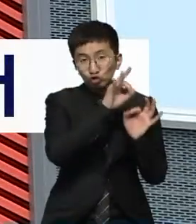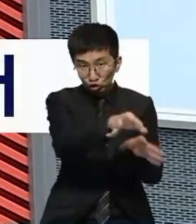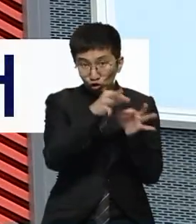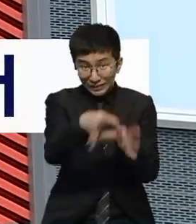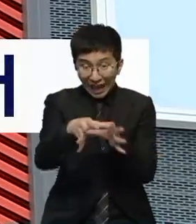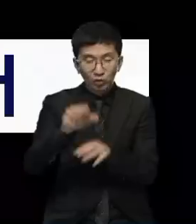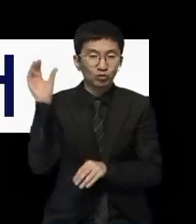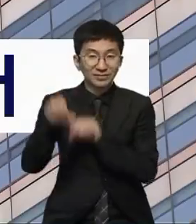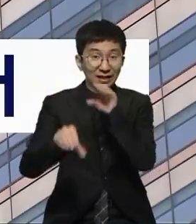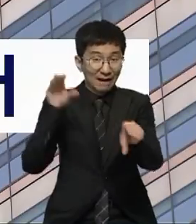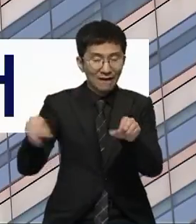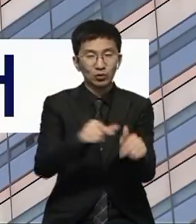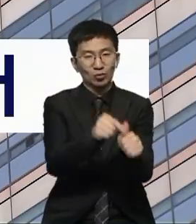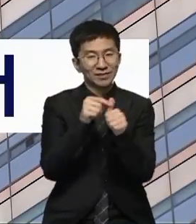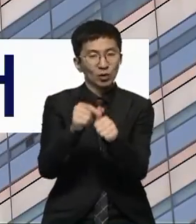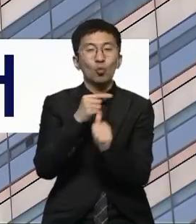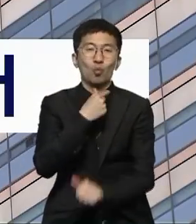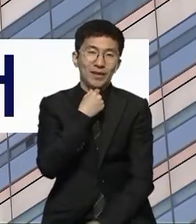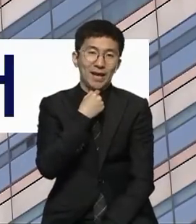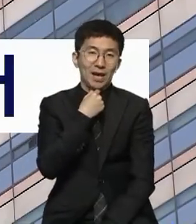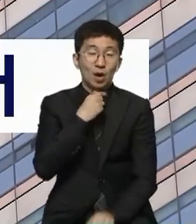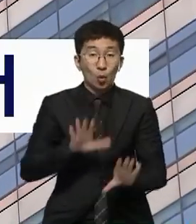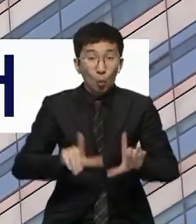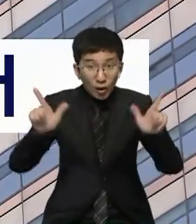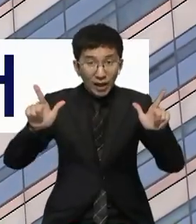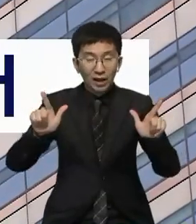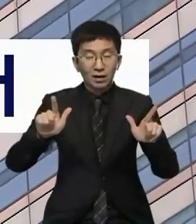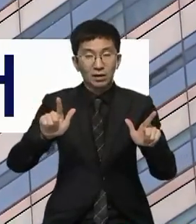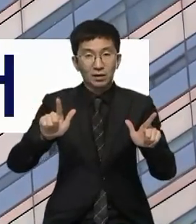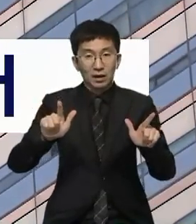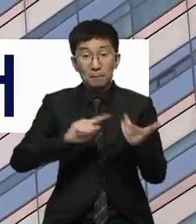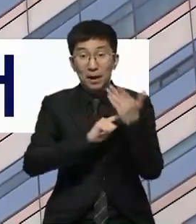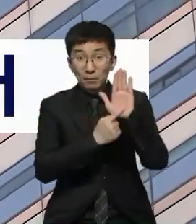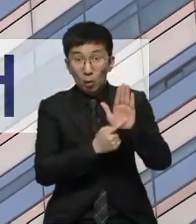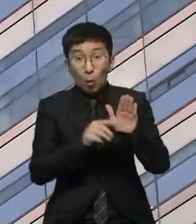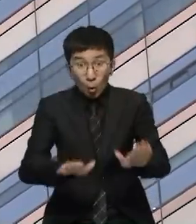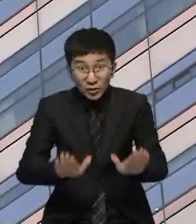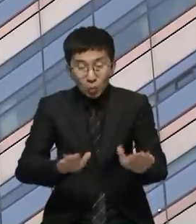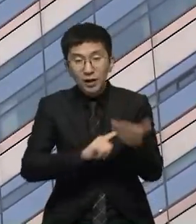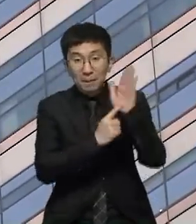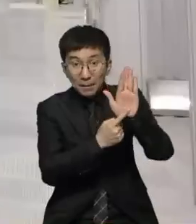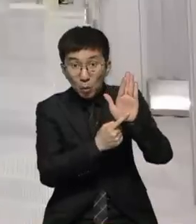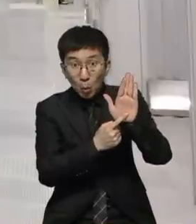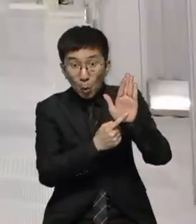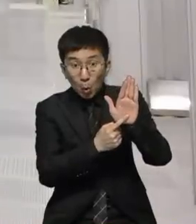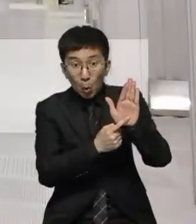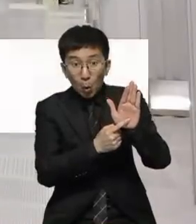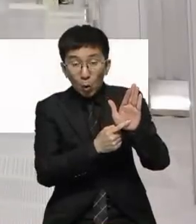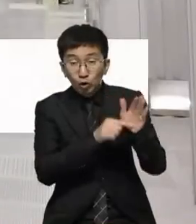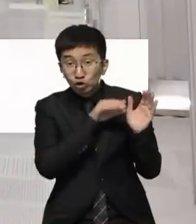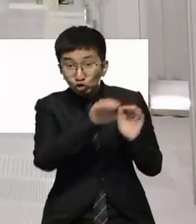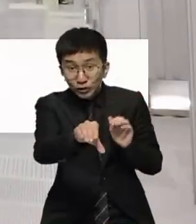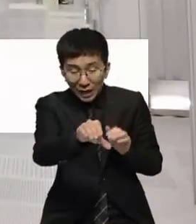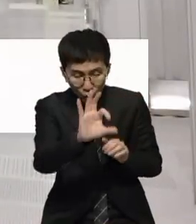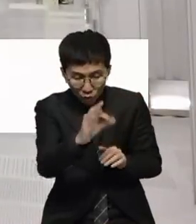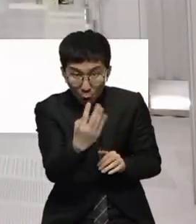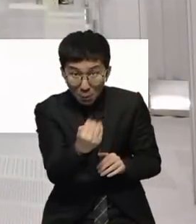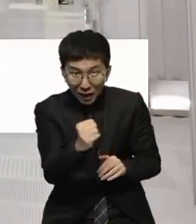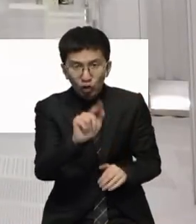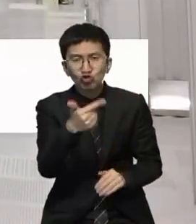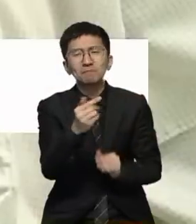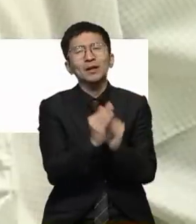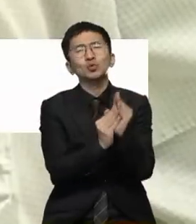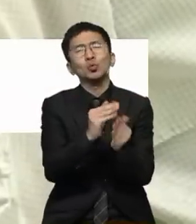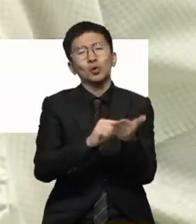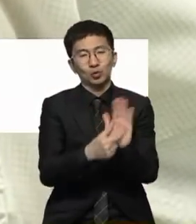내놓았는데 4개 그룹이 오늘 하루 발표한 투자 액수만 600조 원에 달합니다. 거시경제 변수가